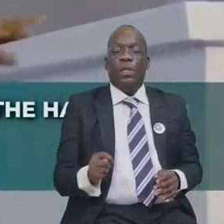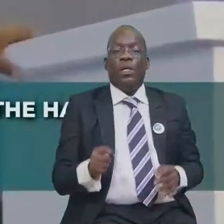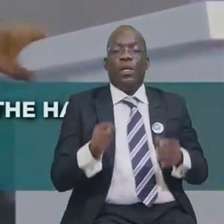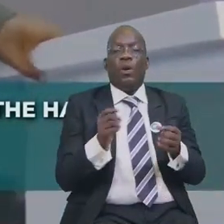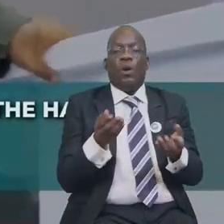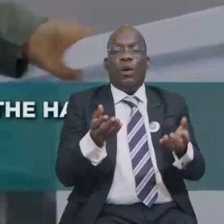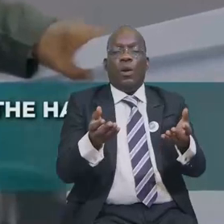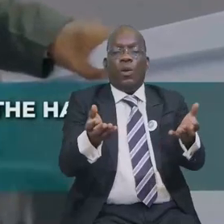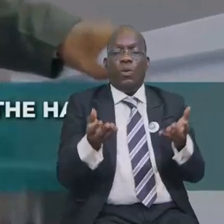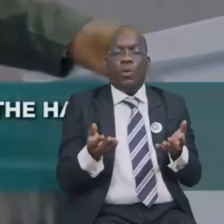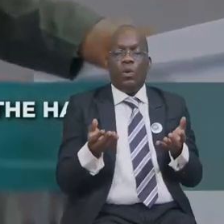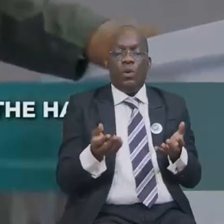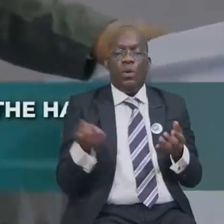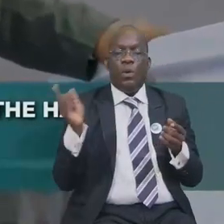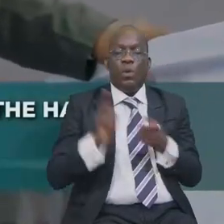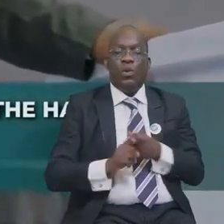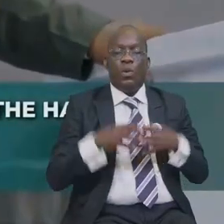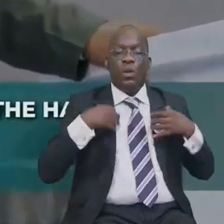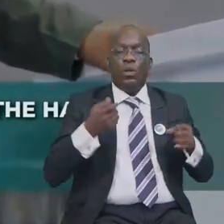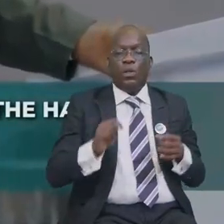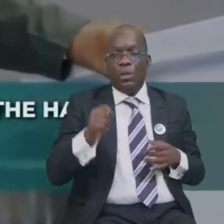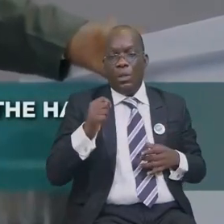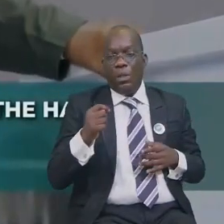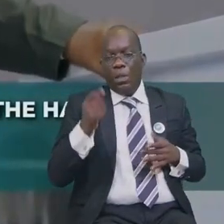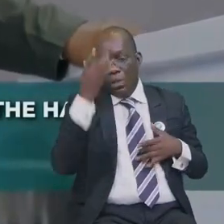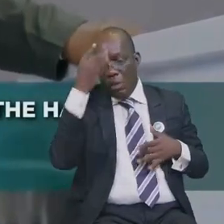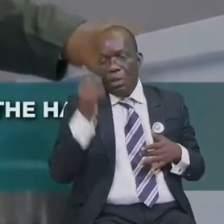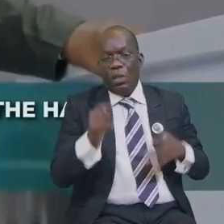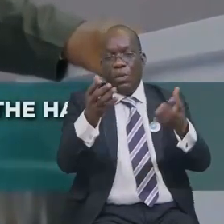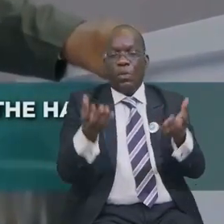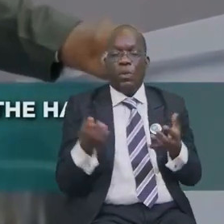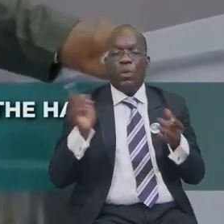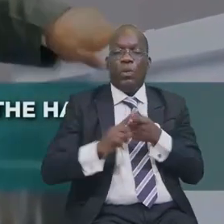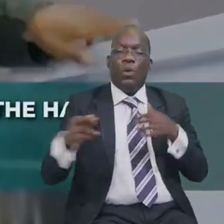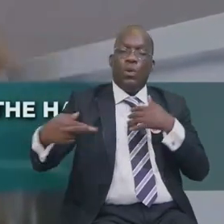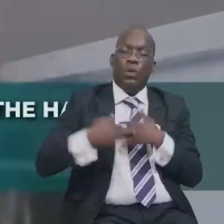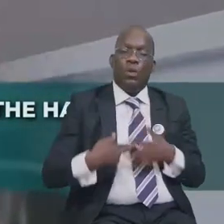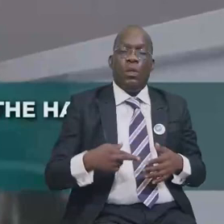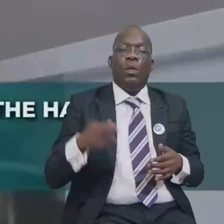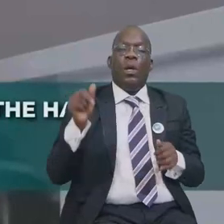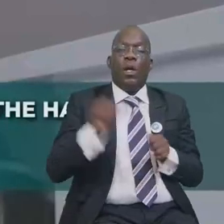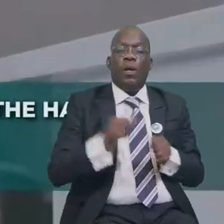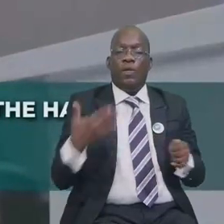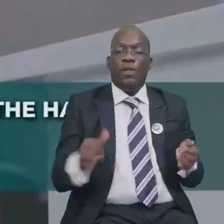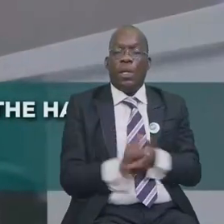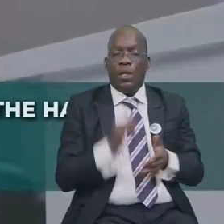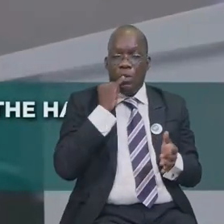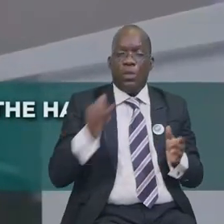malades, la passion de restaurer tout ce qui est coupé à un moment